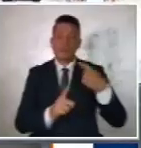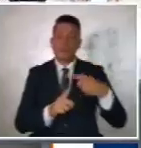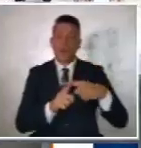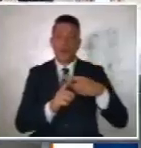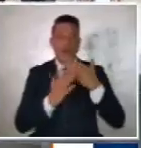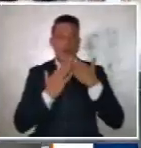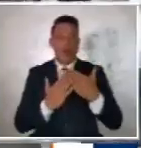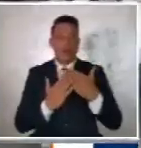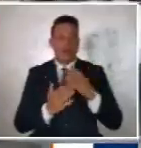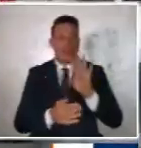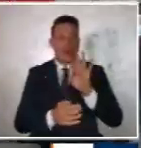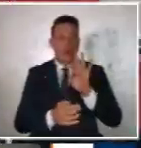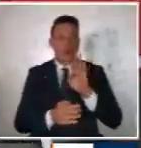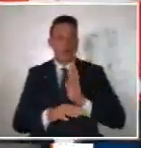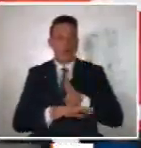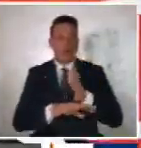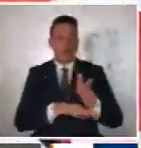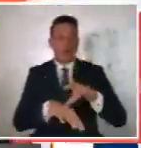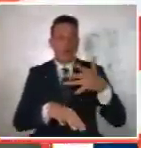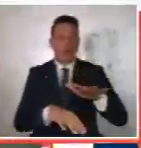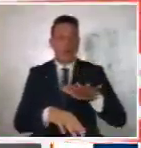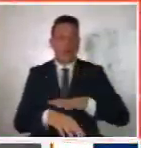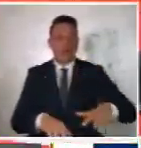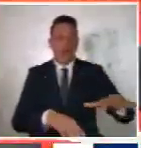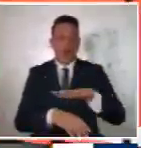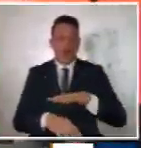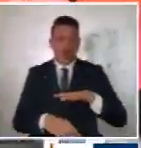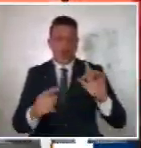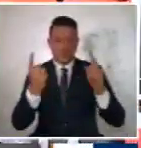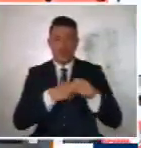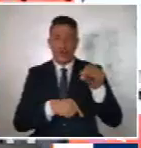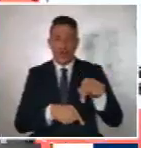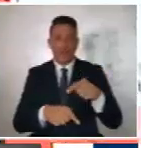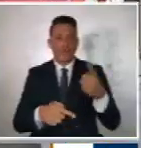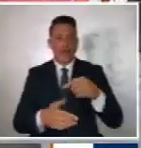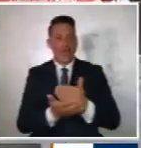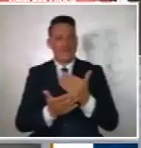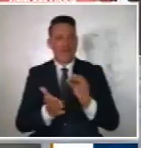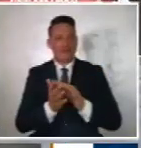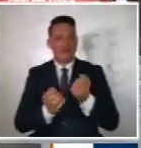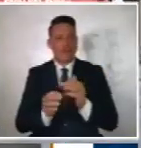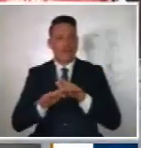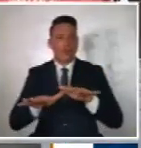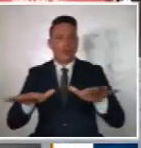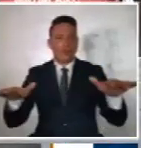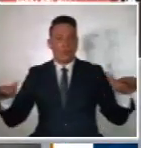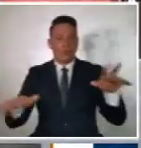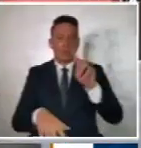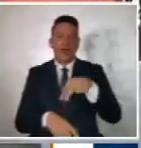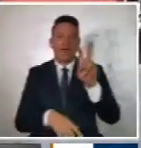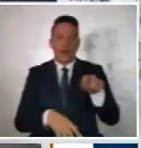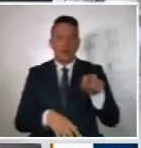oltre 40 interventi nelle diverse zone che hanno evitato il propagarsi di incendi. Per il 2020 il servizio sarà